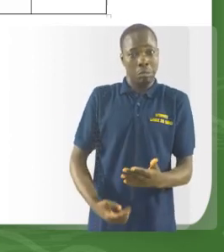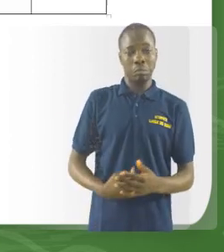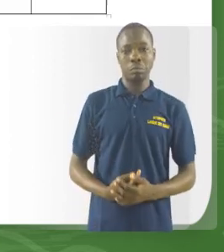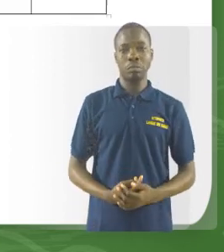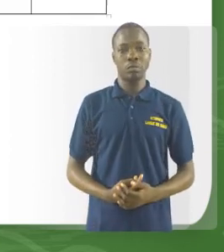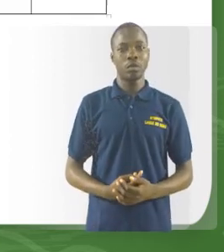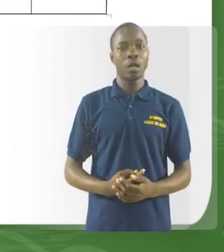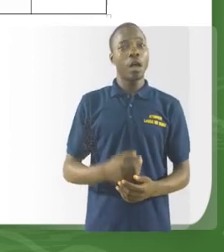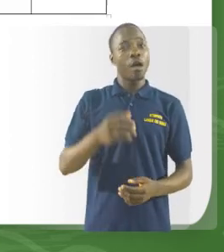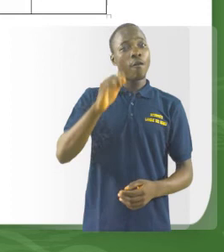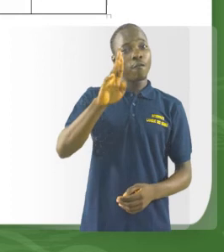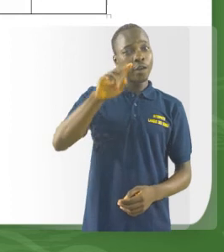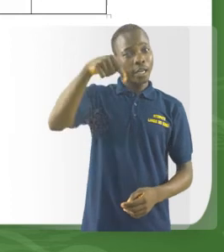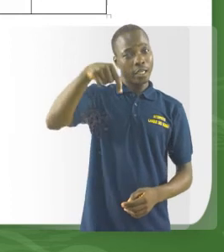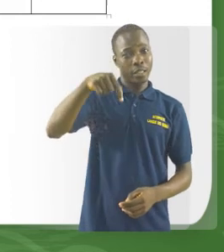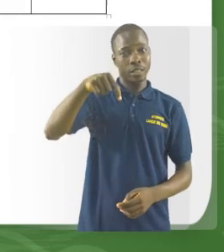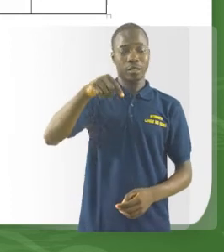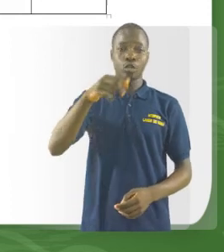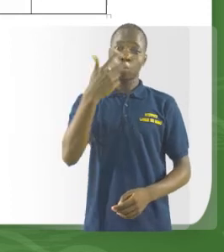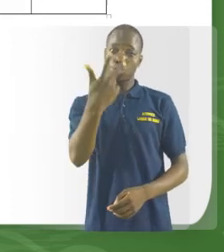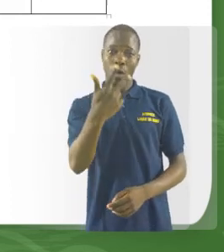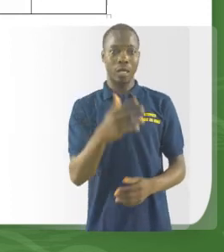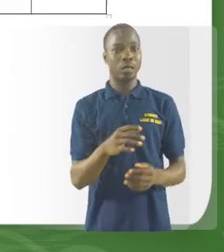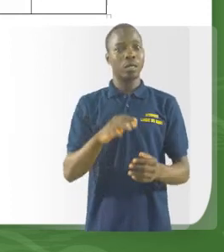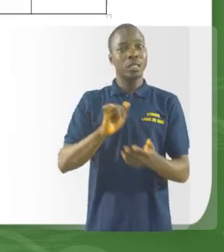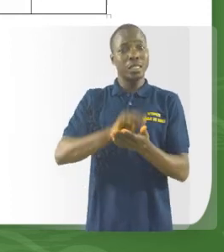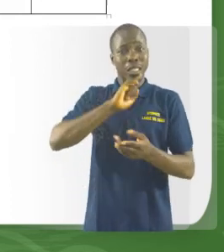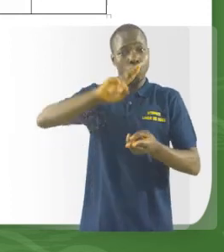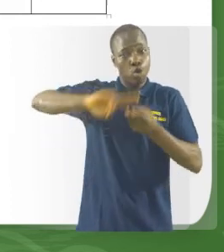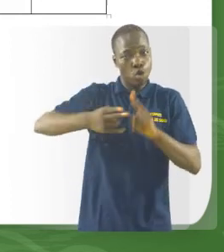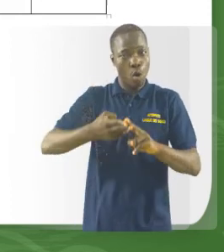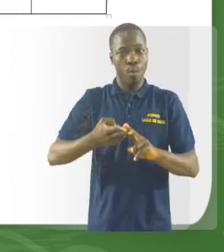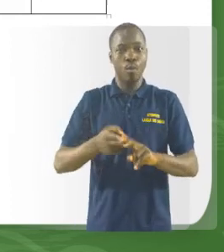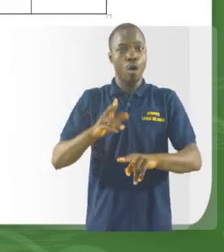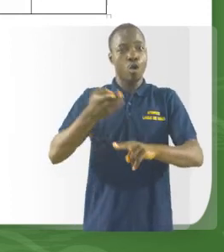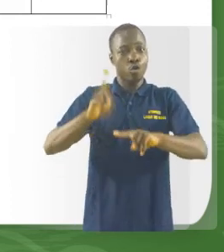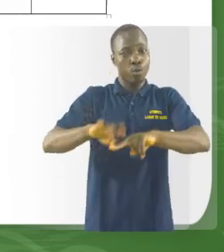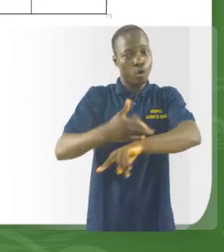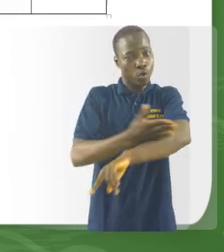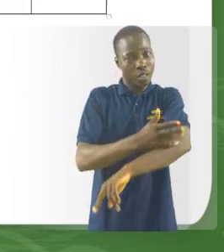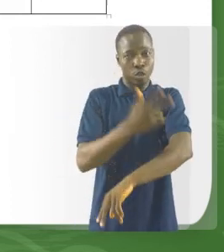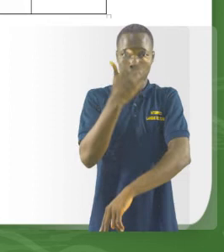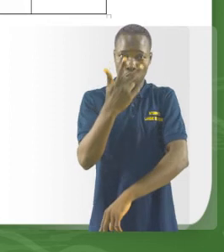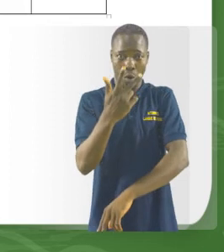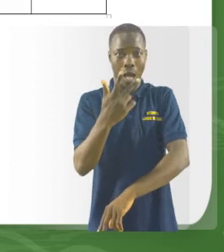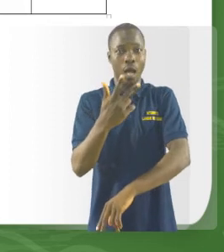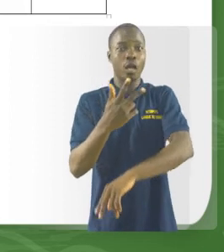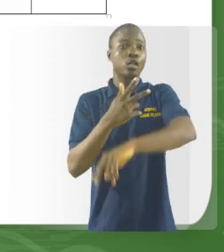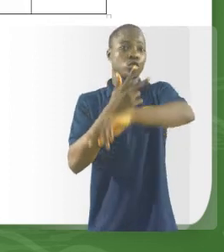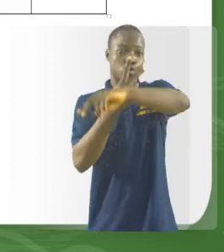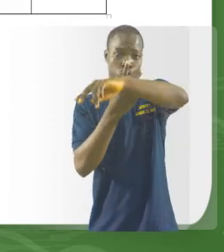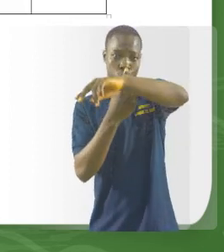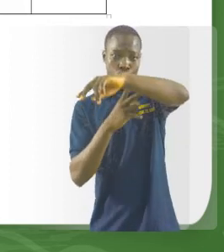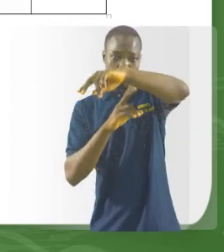la modalité 3 est l'effectif cumulé croissant de 3 sur